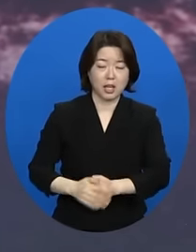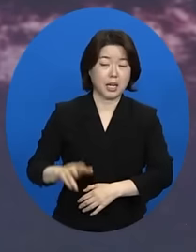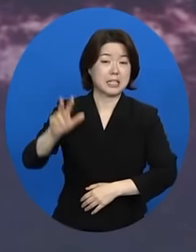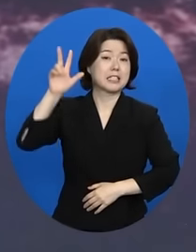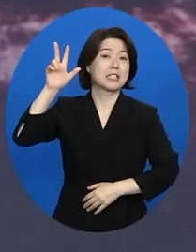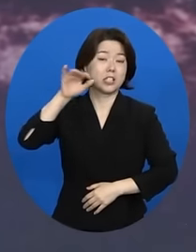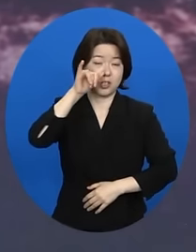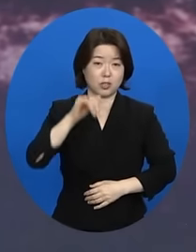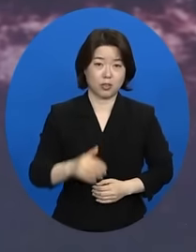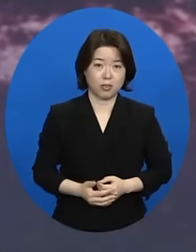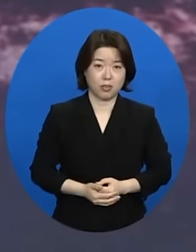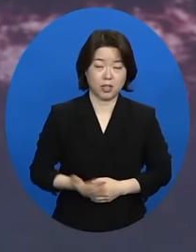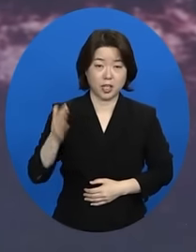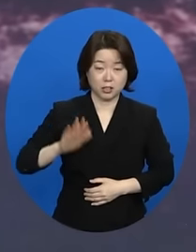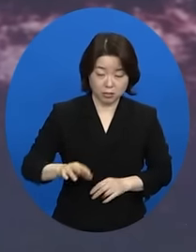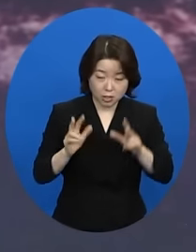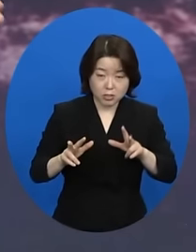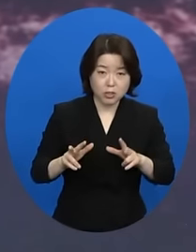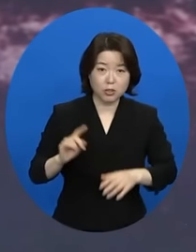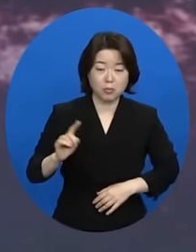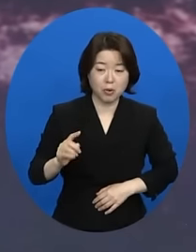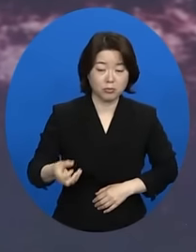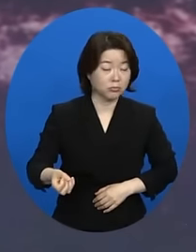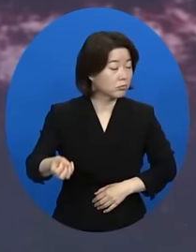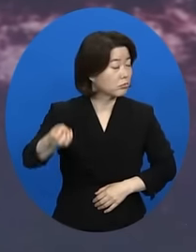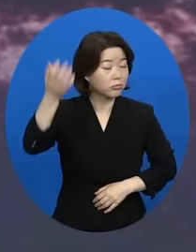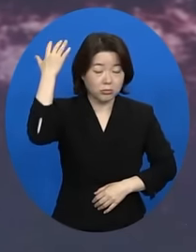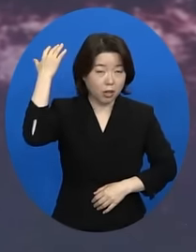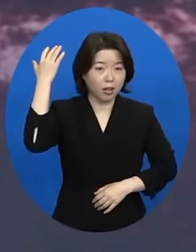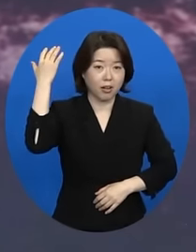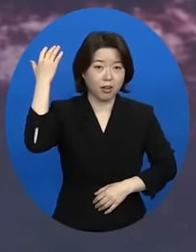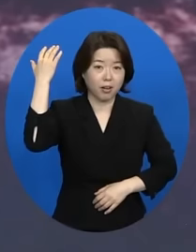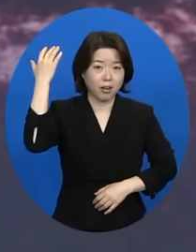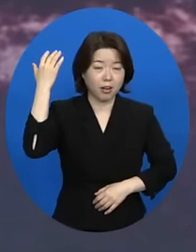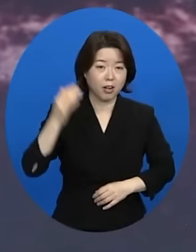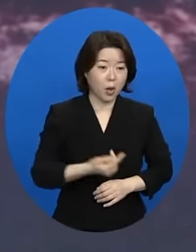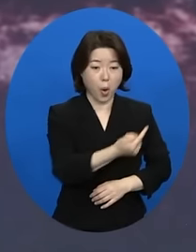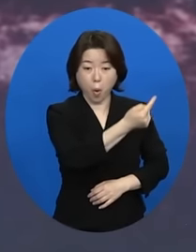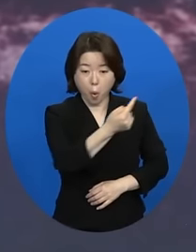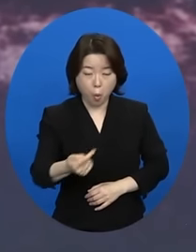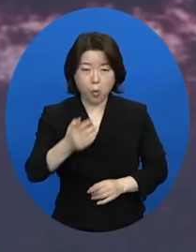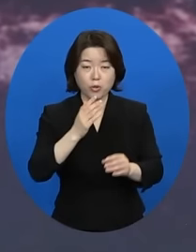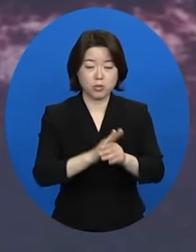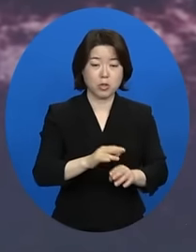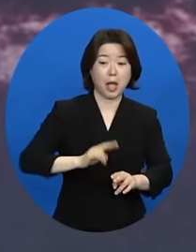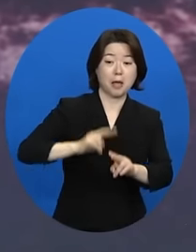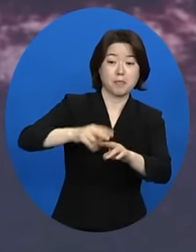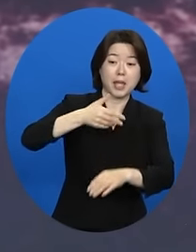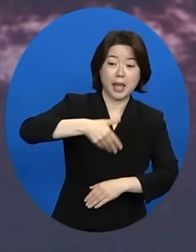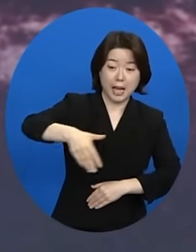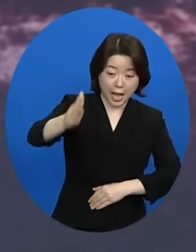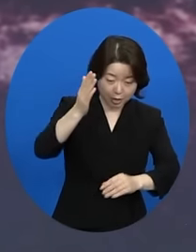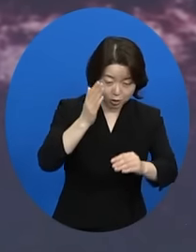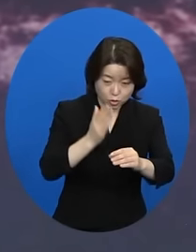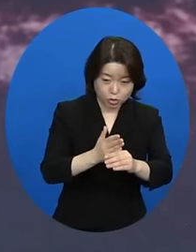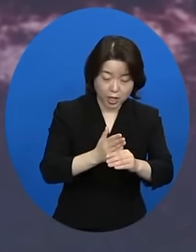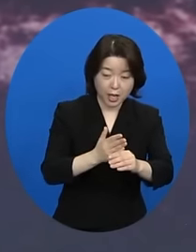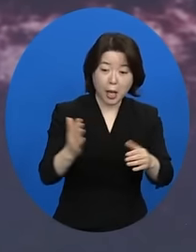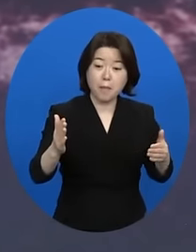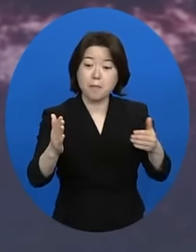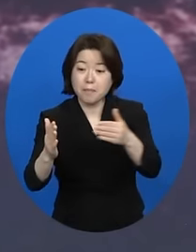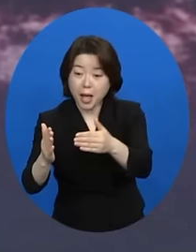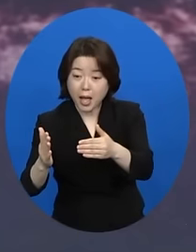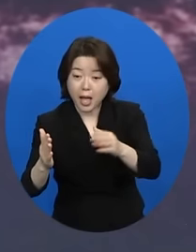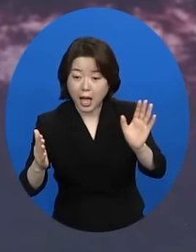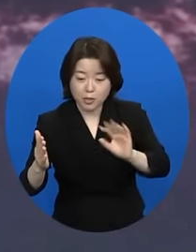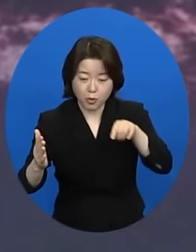그랬어요. 그런데 지금 그것을 싹 잊어버리고 지금 오는 길에, 자, 베델로 가는 길에 다 가지 않고